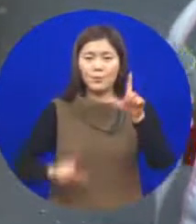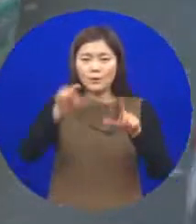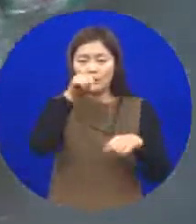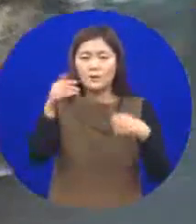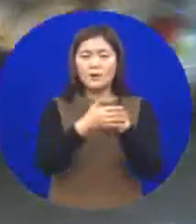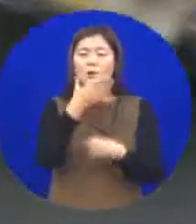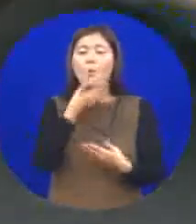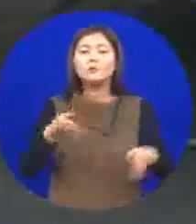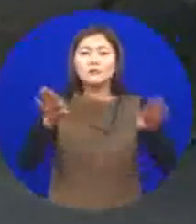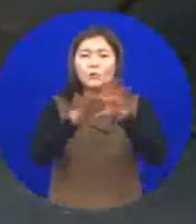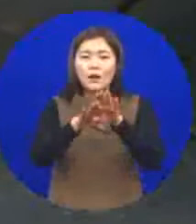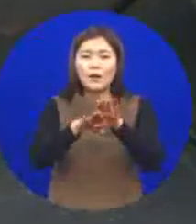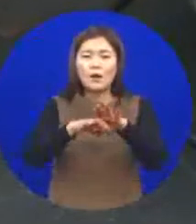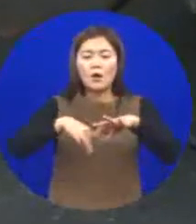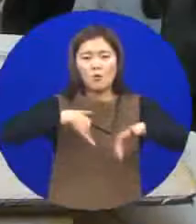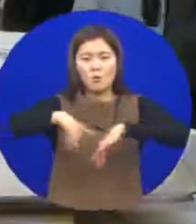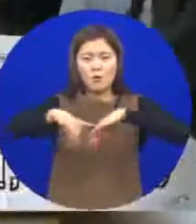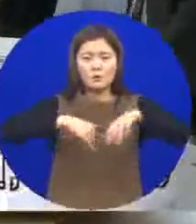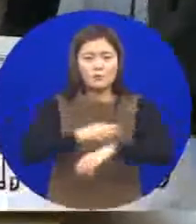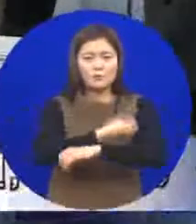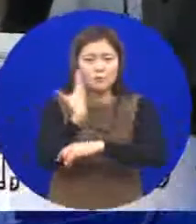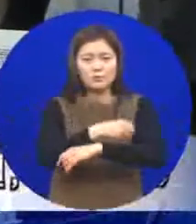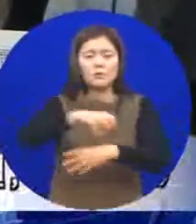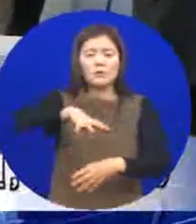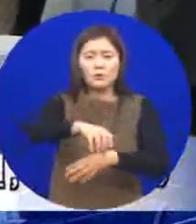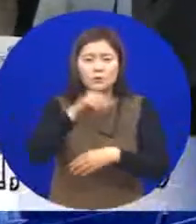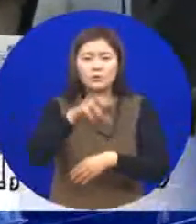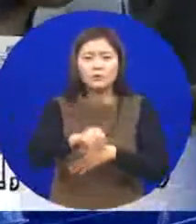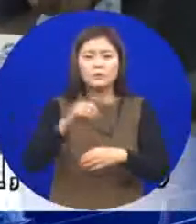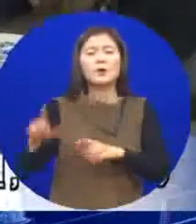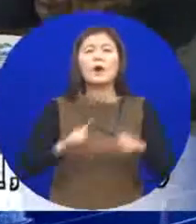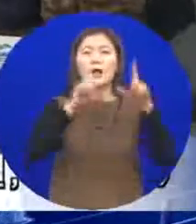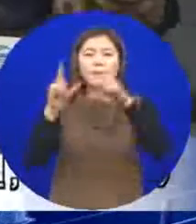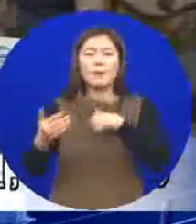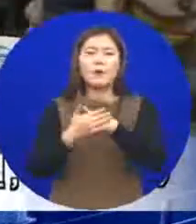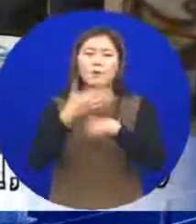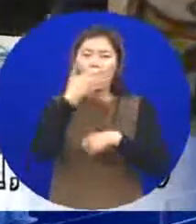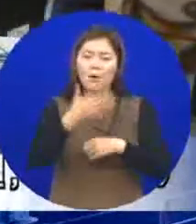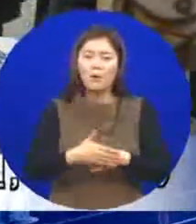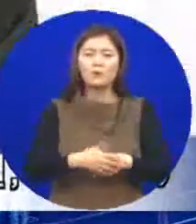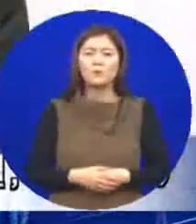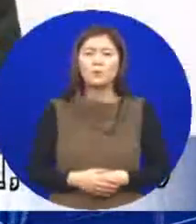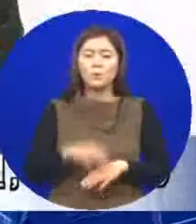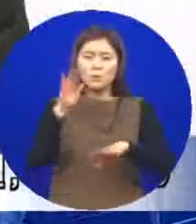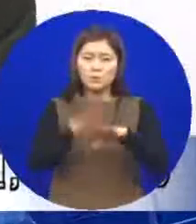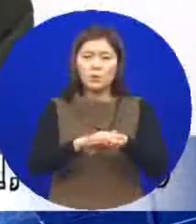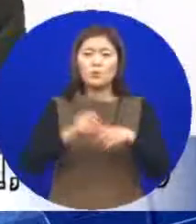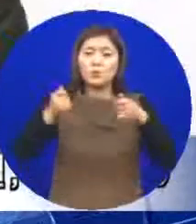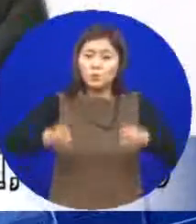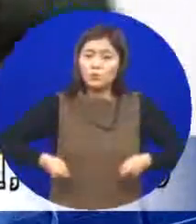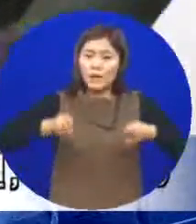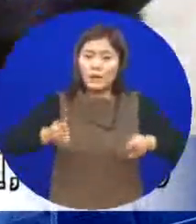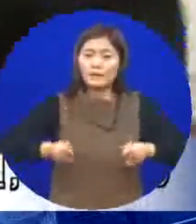15일 처인 노인복지관은 거리에서 폐지를 주워 생활비를 마련하는 어르신들을 위해 안전장치가 부착된 손수레를